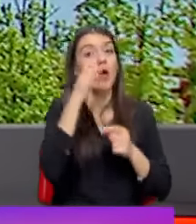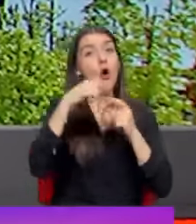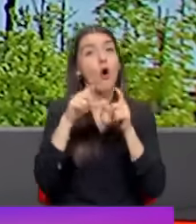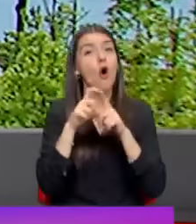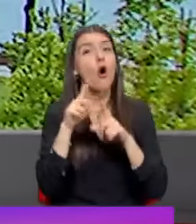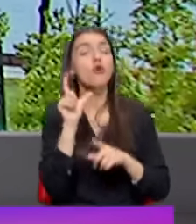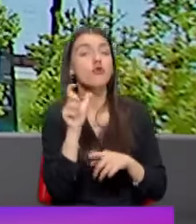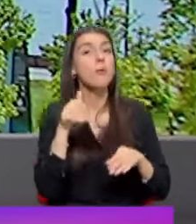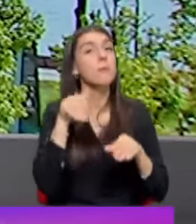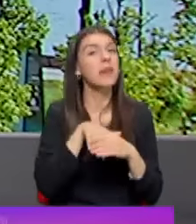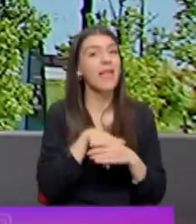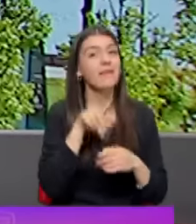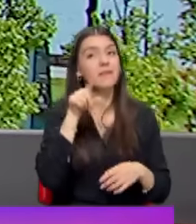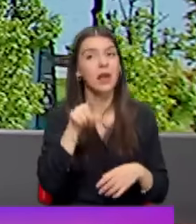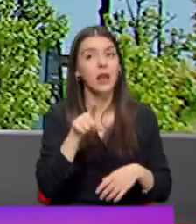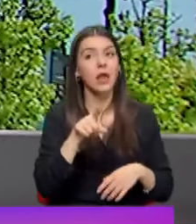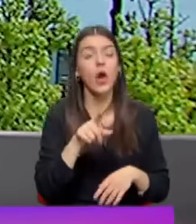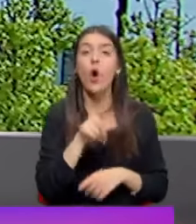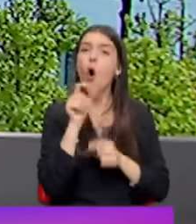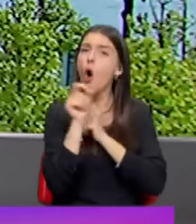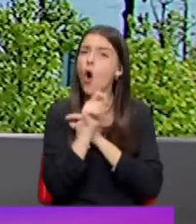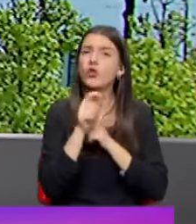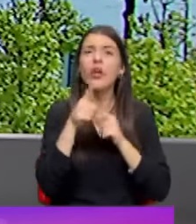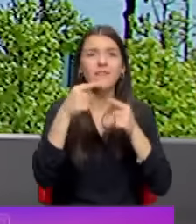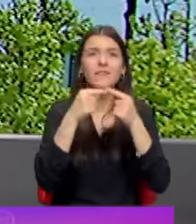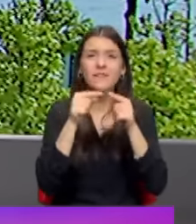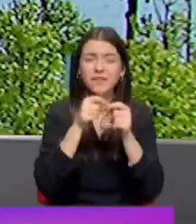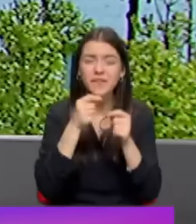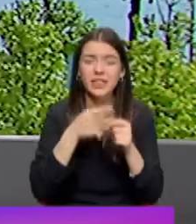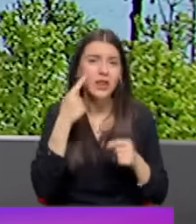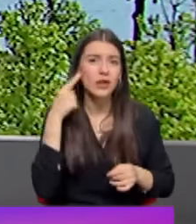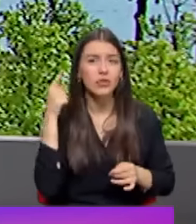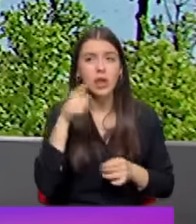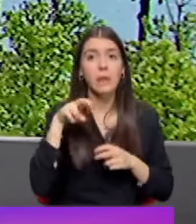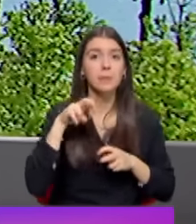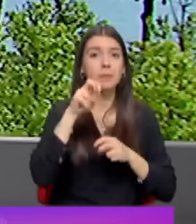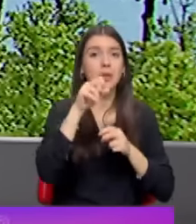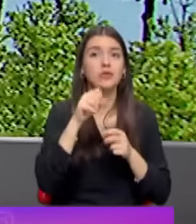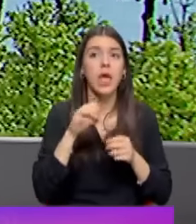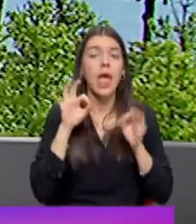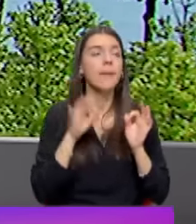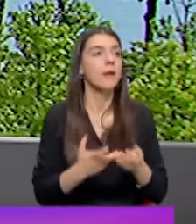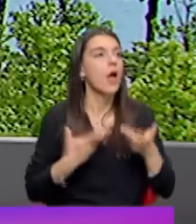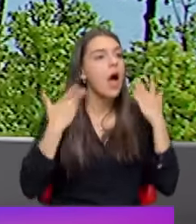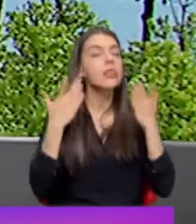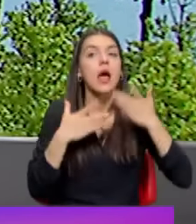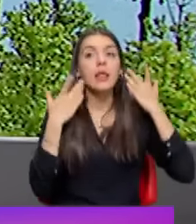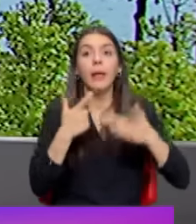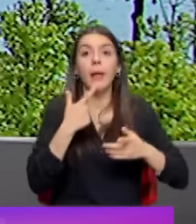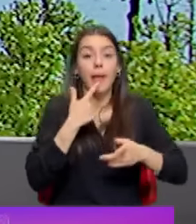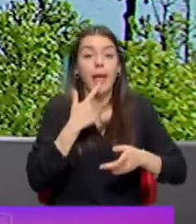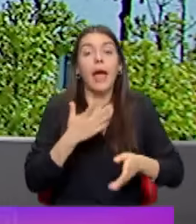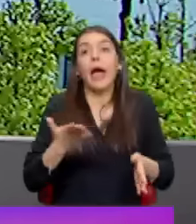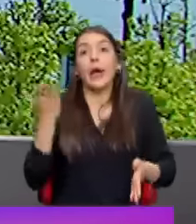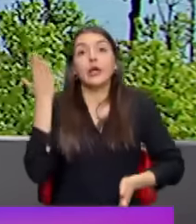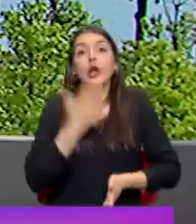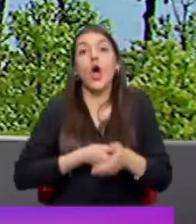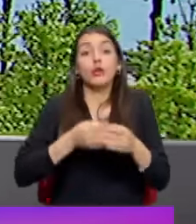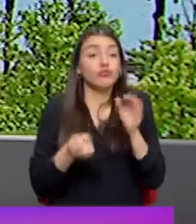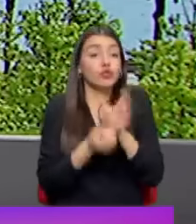güzel. Ordu'daki fındığı vuran böcek probleminden artık bahsede bahsede dilimde tüy bitti. Sonuç